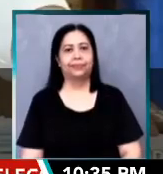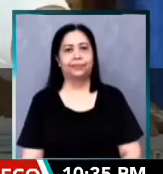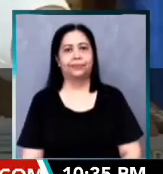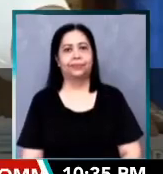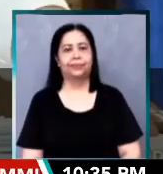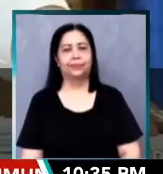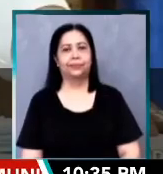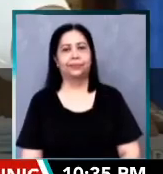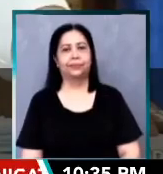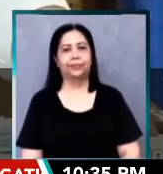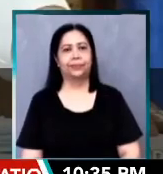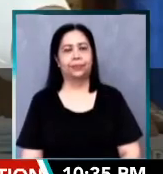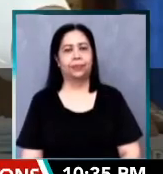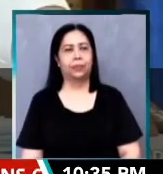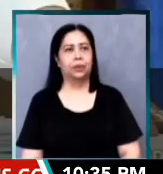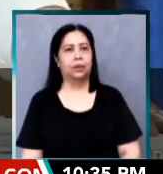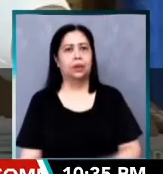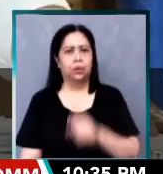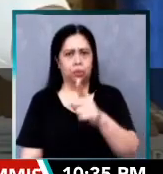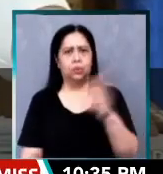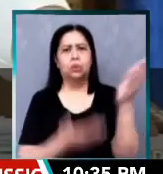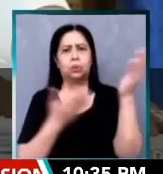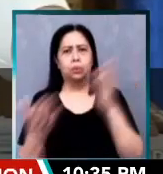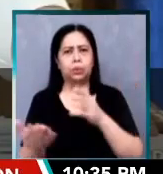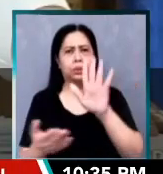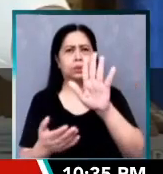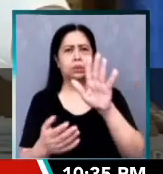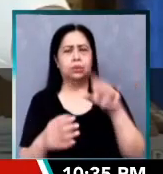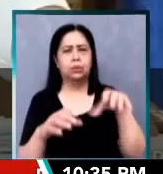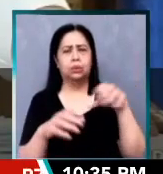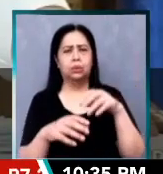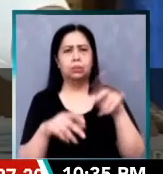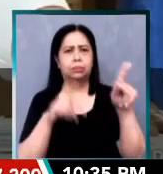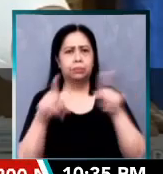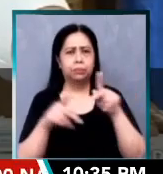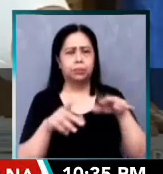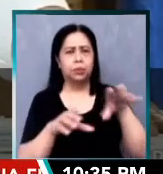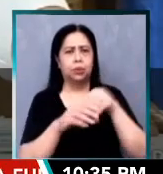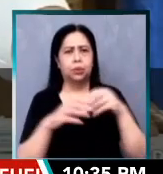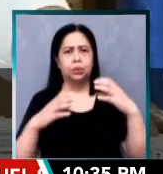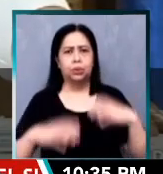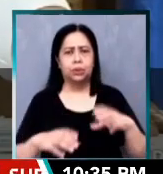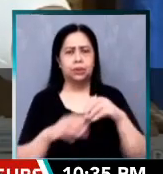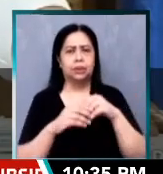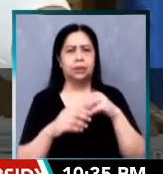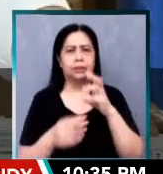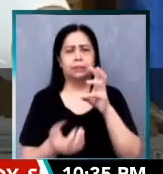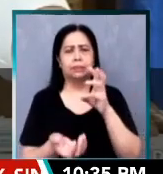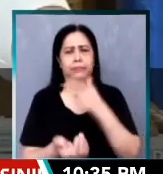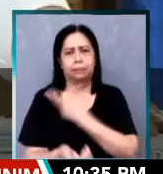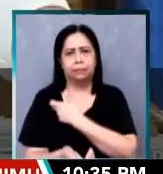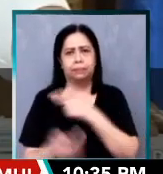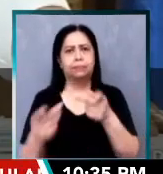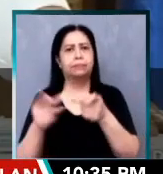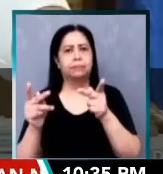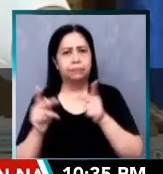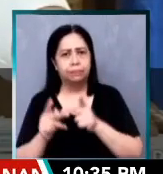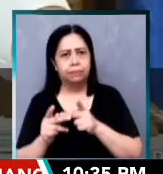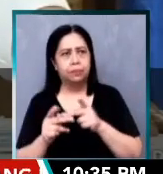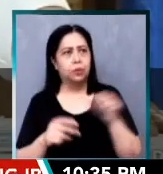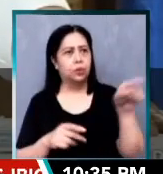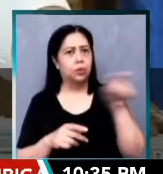Dalhin ninyo ang mga constituents ninyo sa mga vaccination sites, sa mga